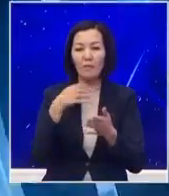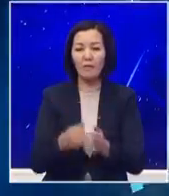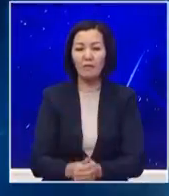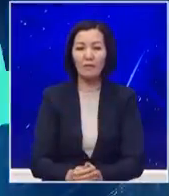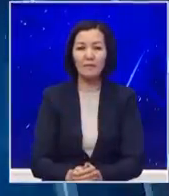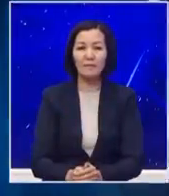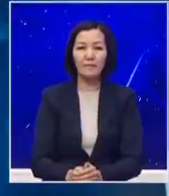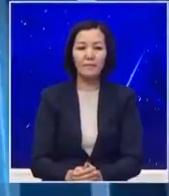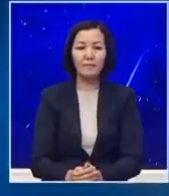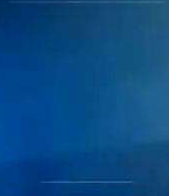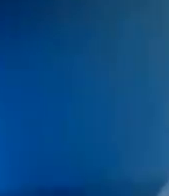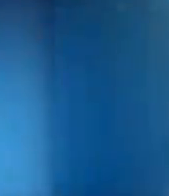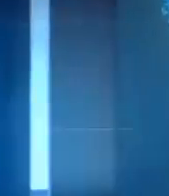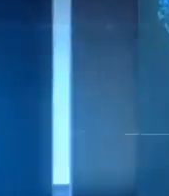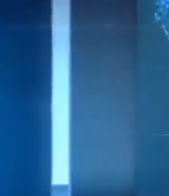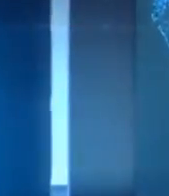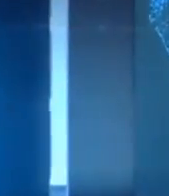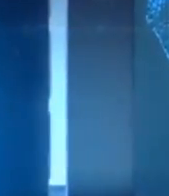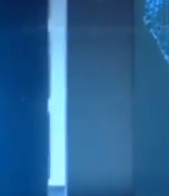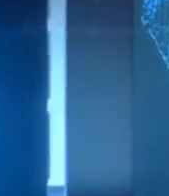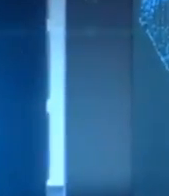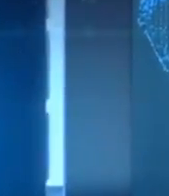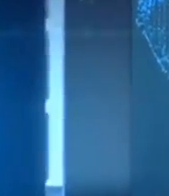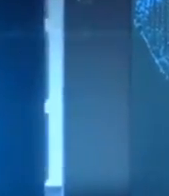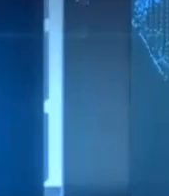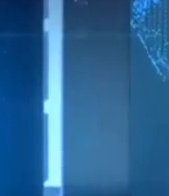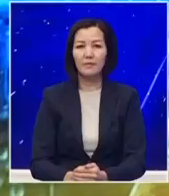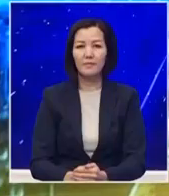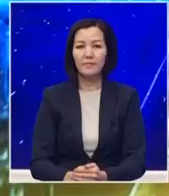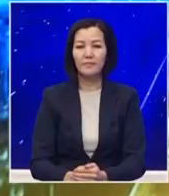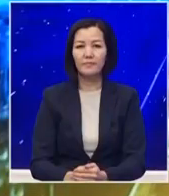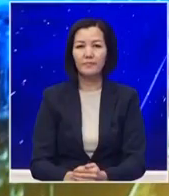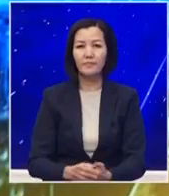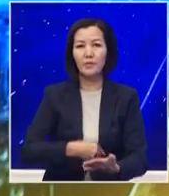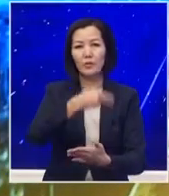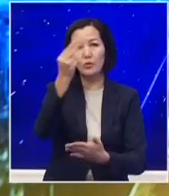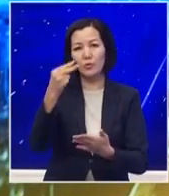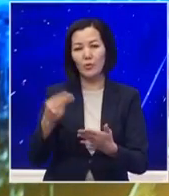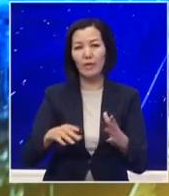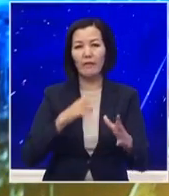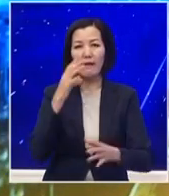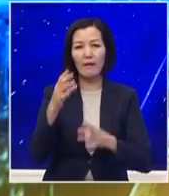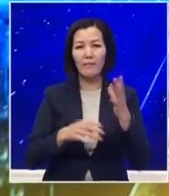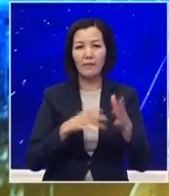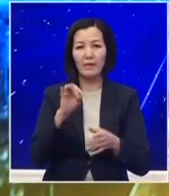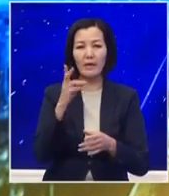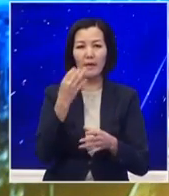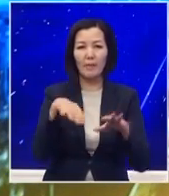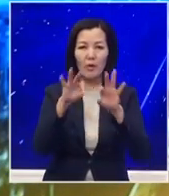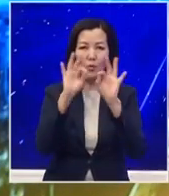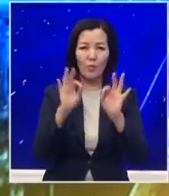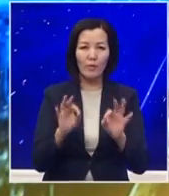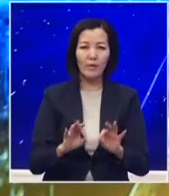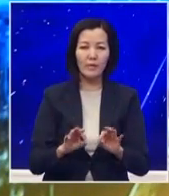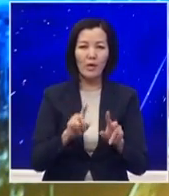Қыдырбайқызы, Адель Ақжаркенова, Ерболат Антелев, Жетісу телеарнасы. сурет әлеміндегі Абай бейнесі.